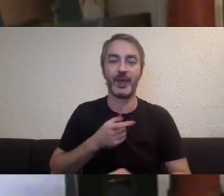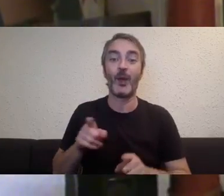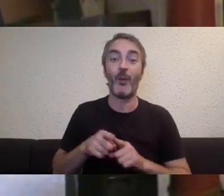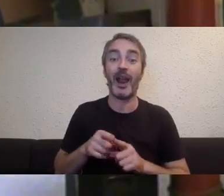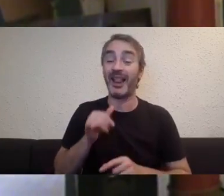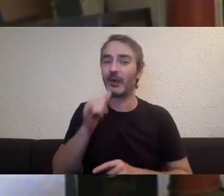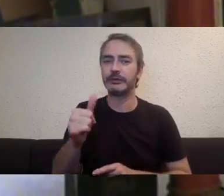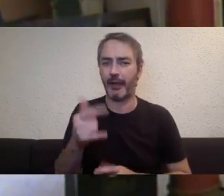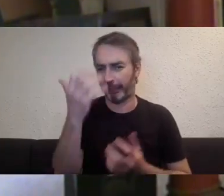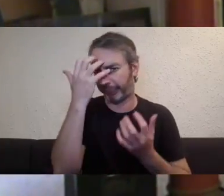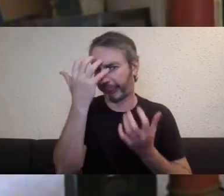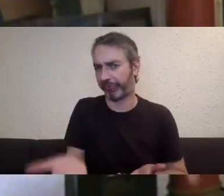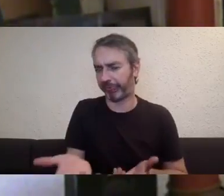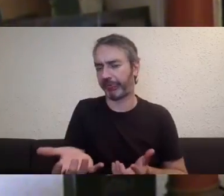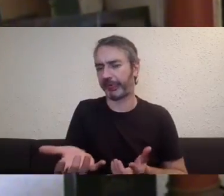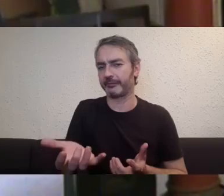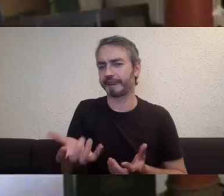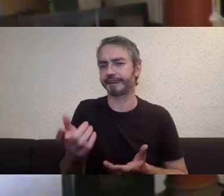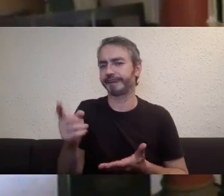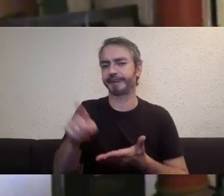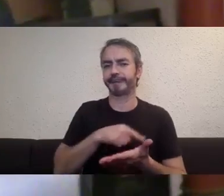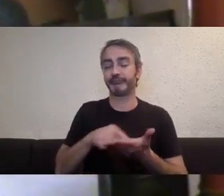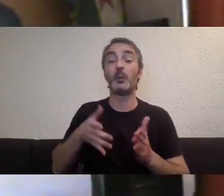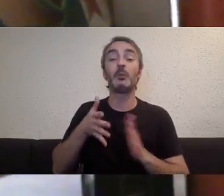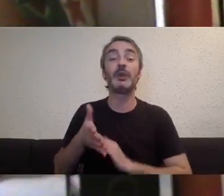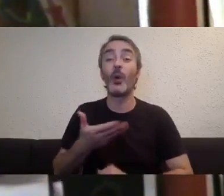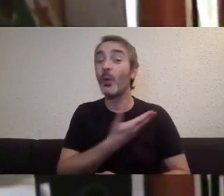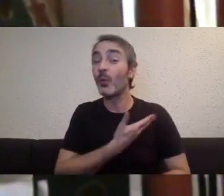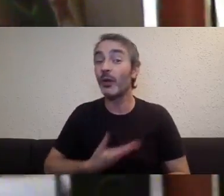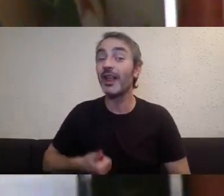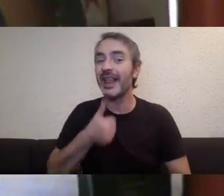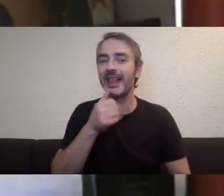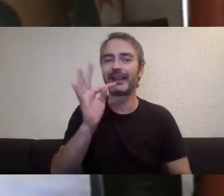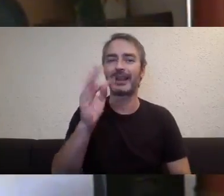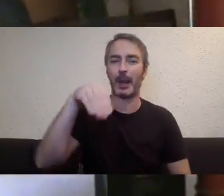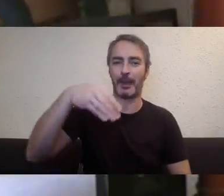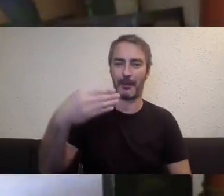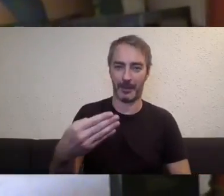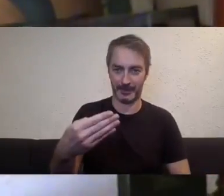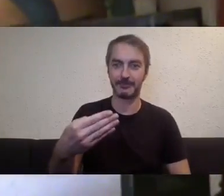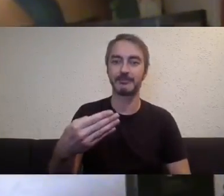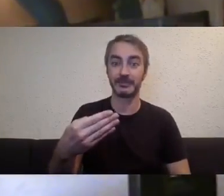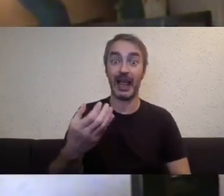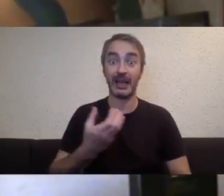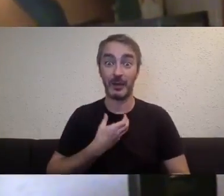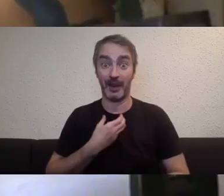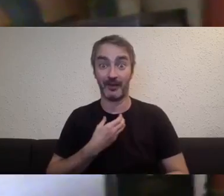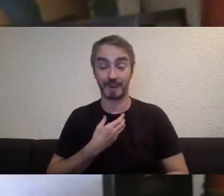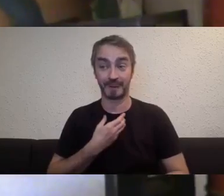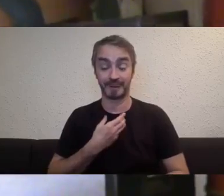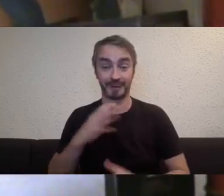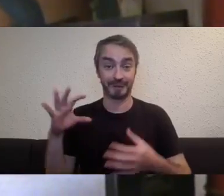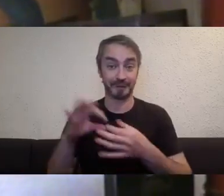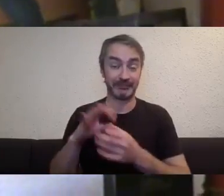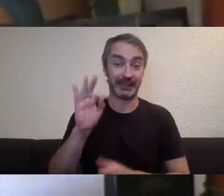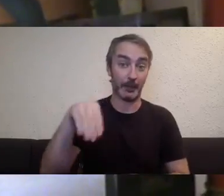decidint fer-se enrere amb el tema de la demanda, perquè com la propietària era TMB, l'Ajuntament